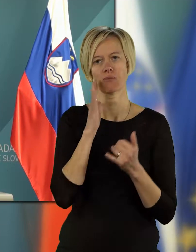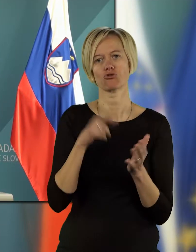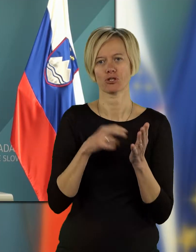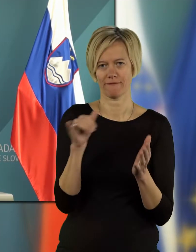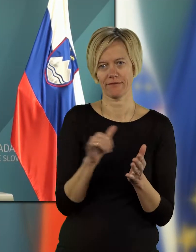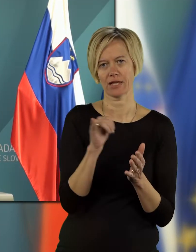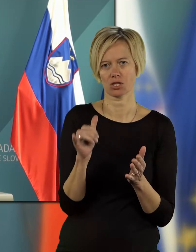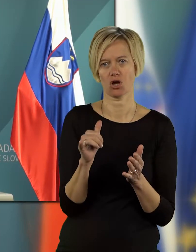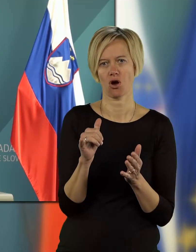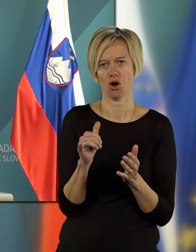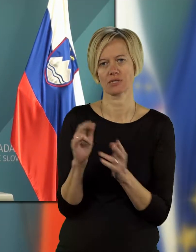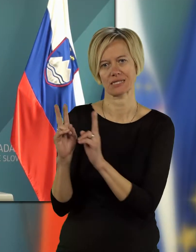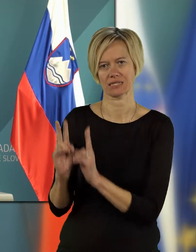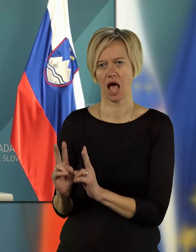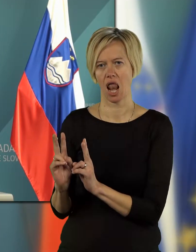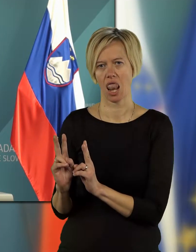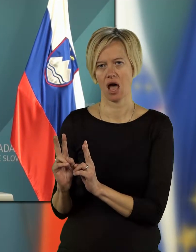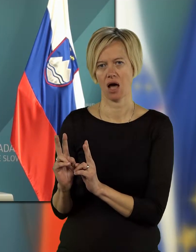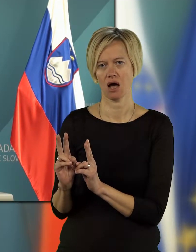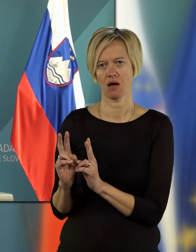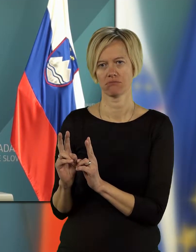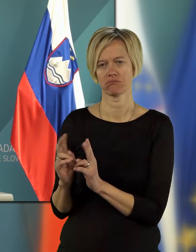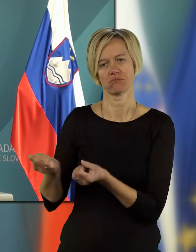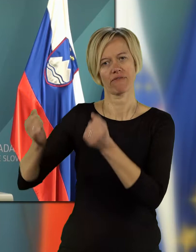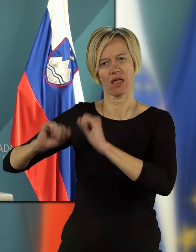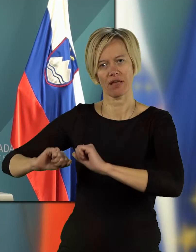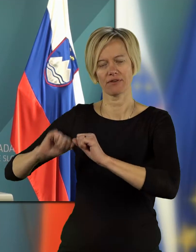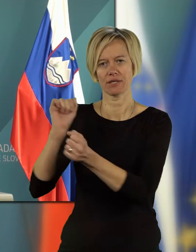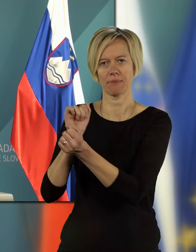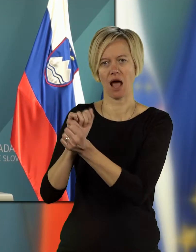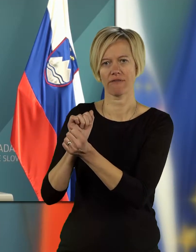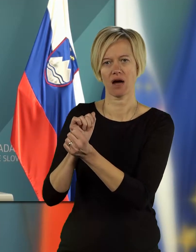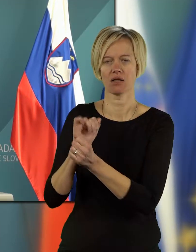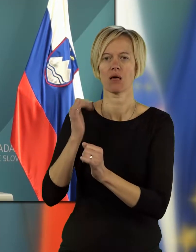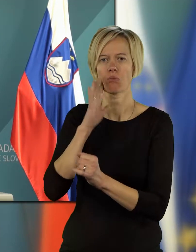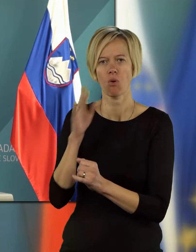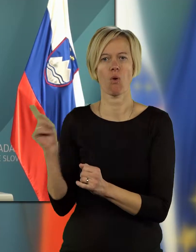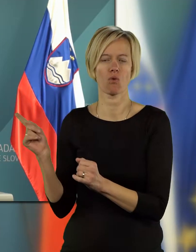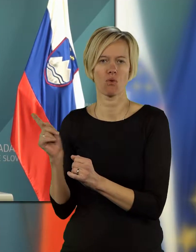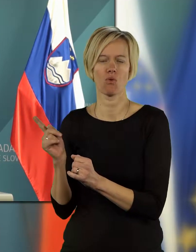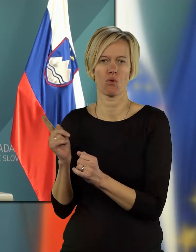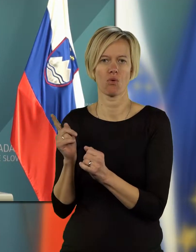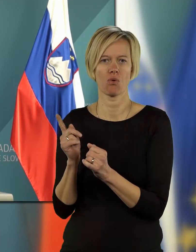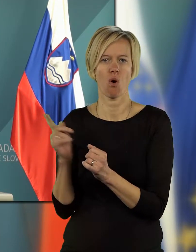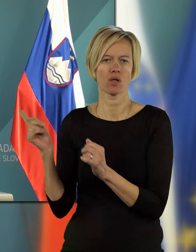da bo še vedno stala na vladavini prava, da bo